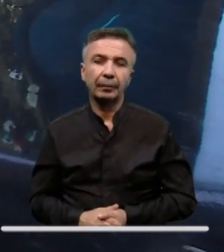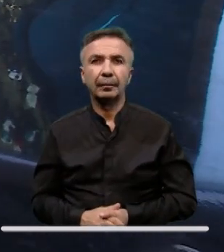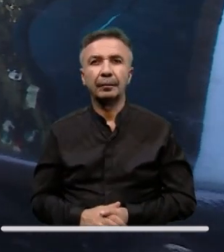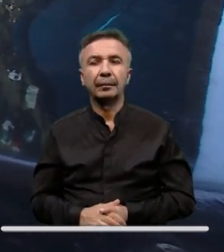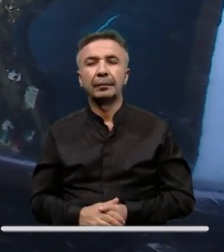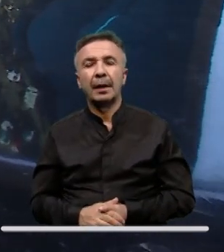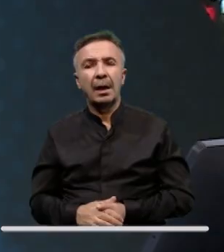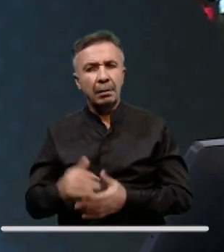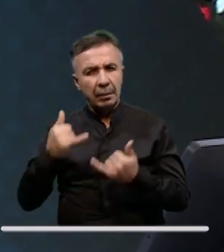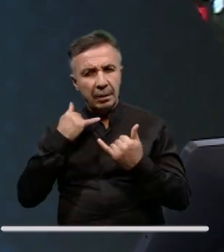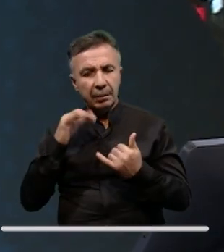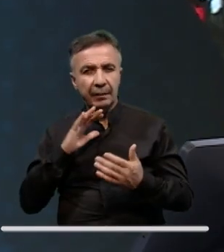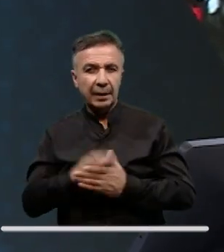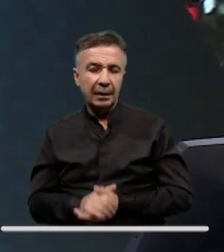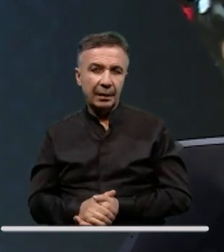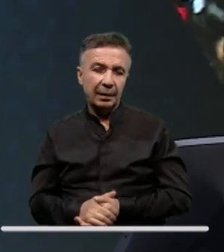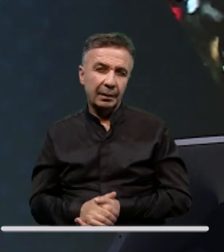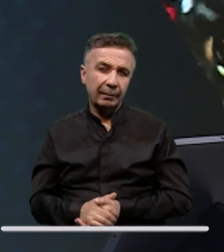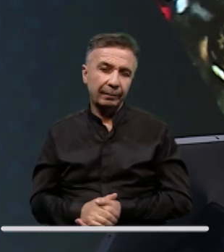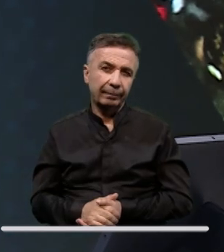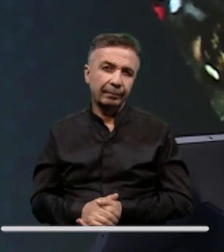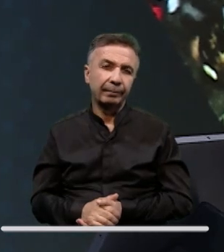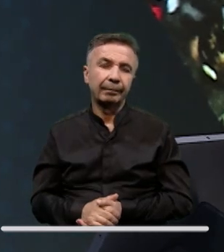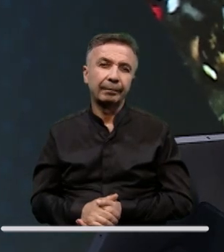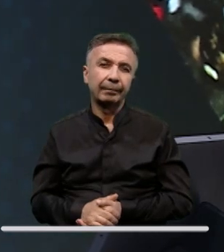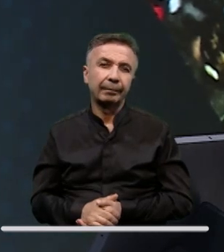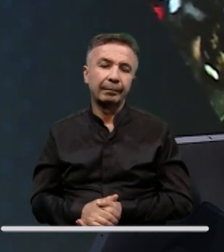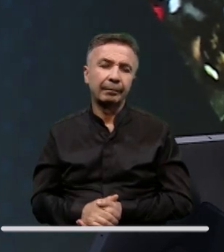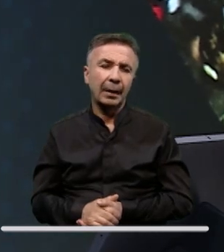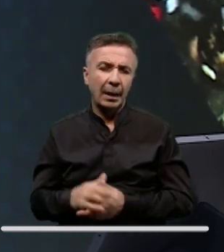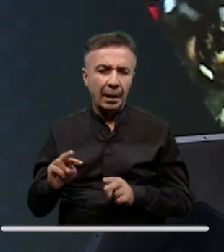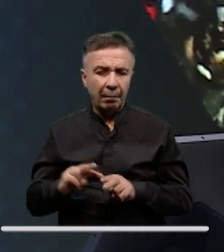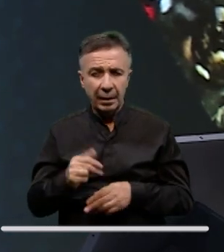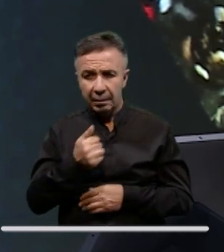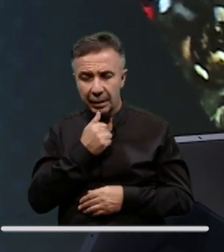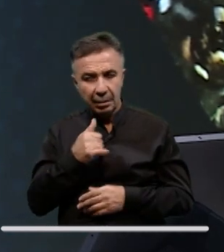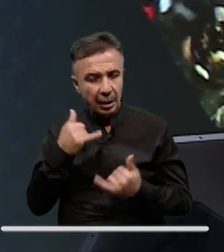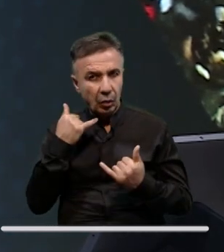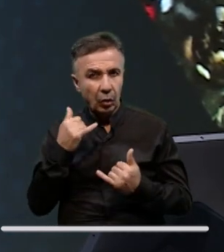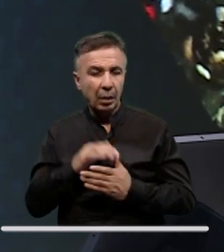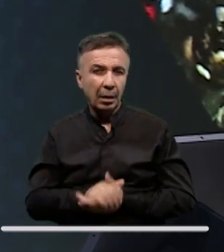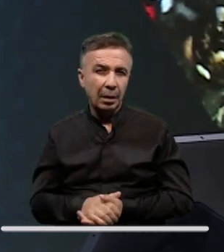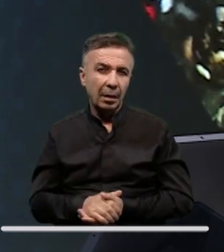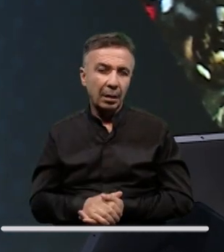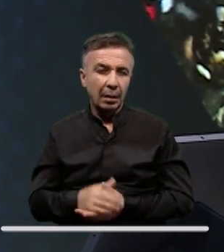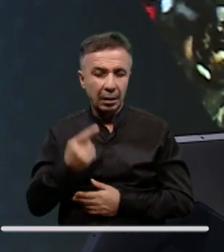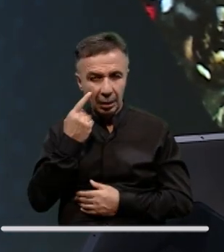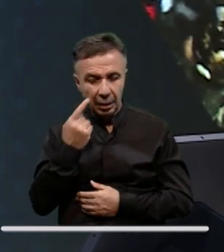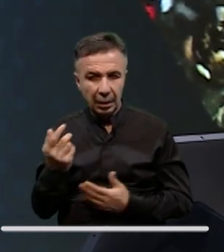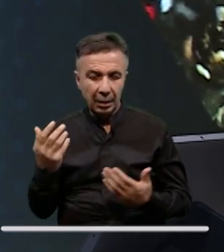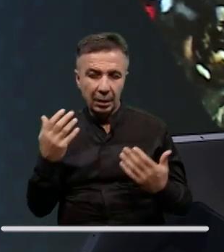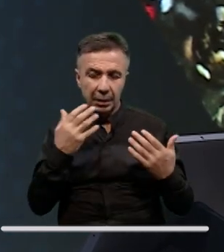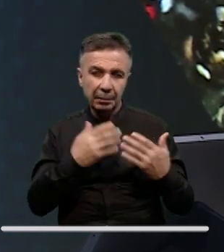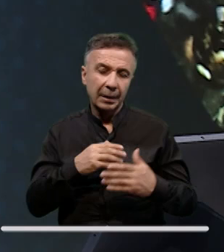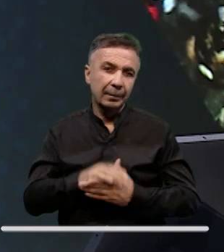olsun hocam bir telefon bağlantımız daha var Eskişehir'e gidiyoruz Metin Bey telefon hattımızda Alo hayırlı akşamlar Teşekkür